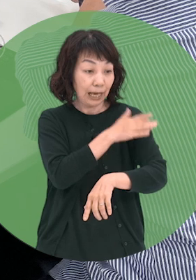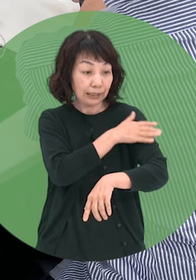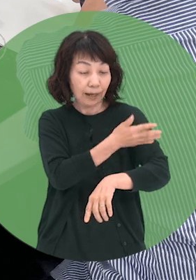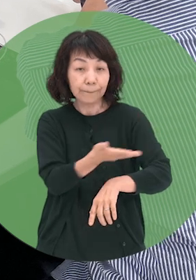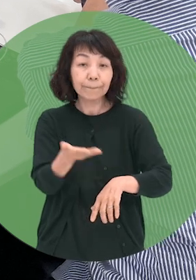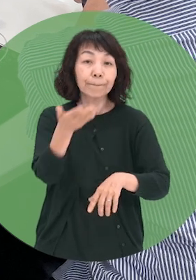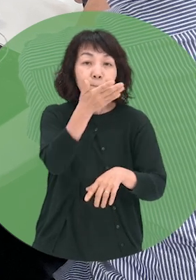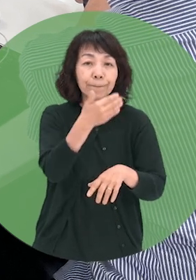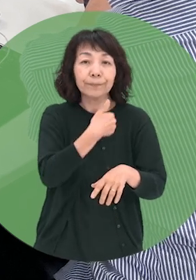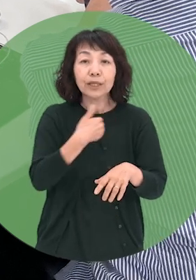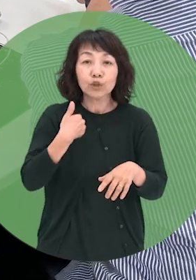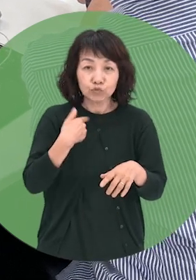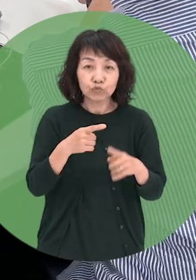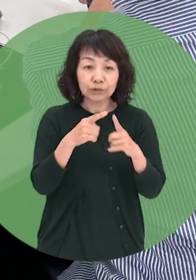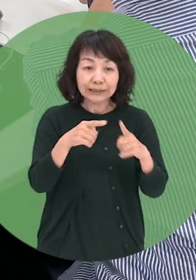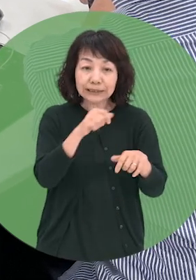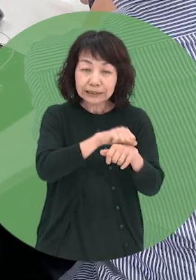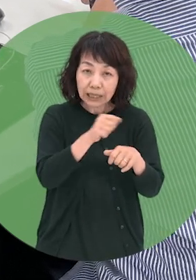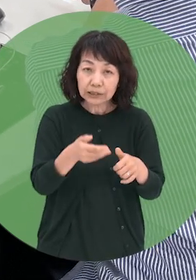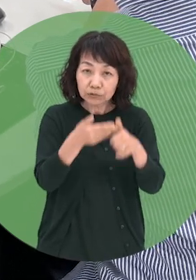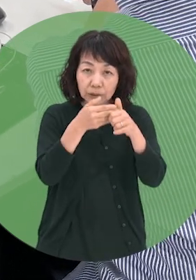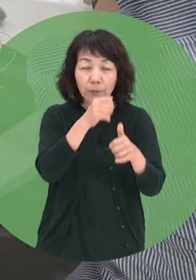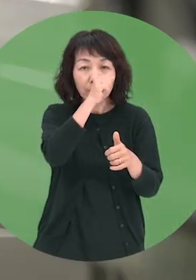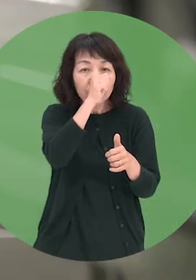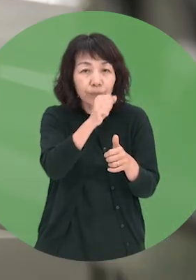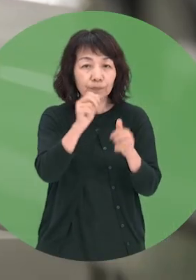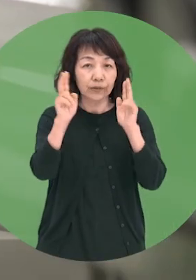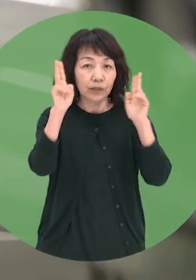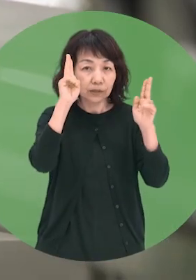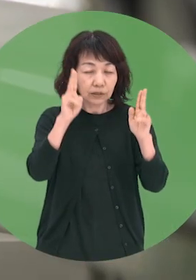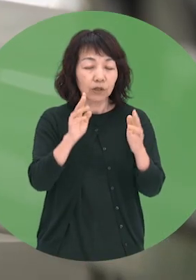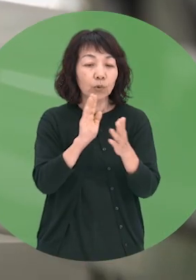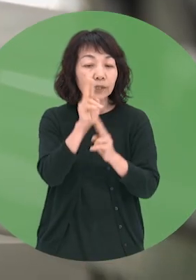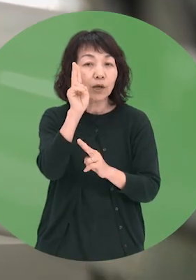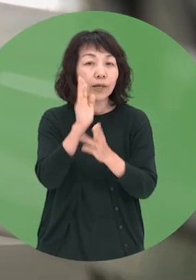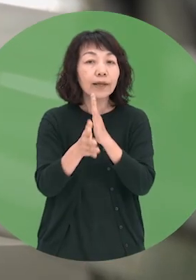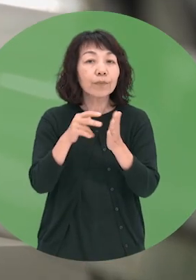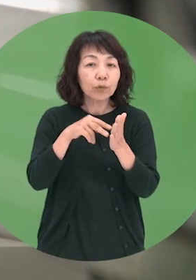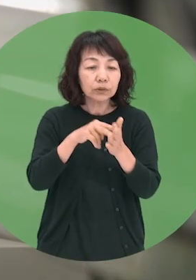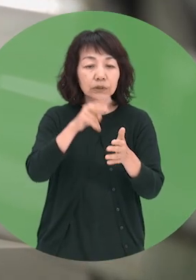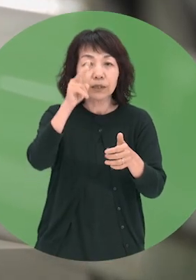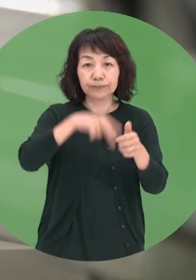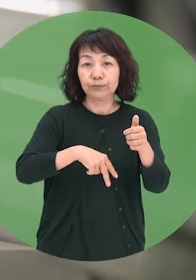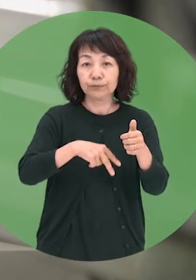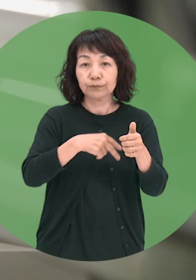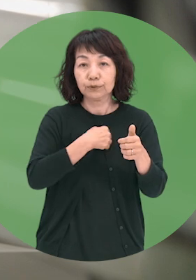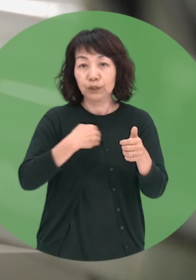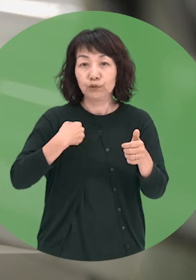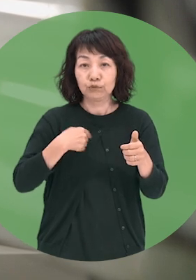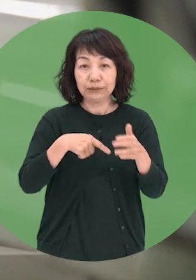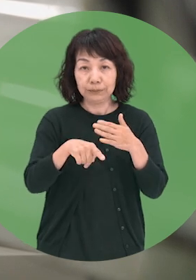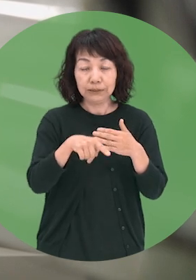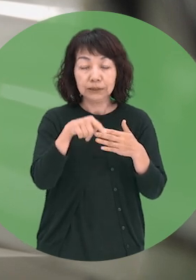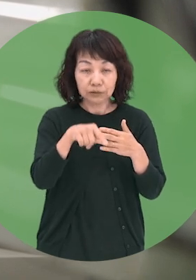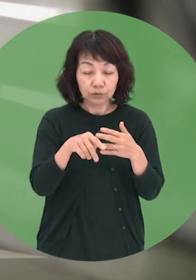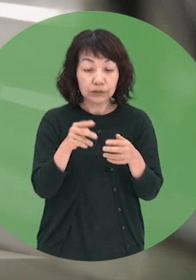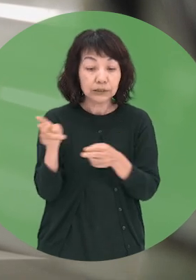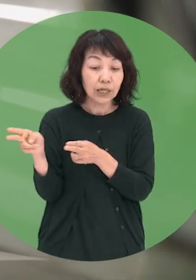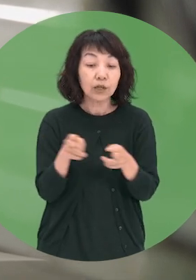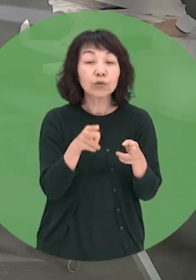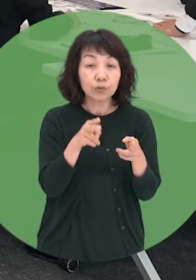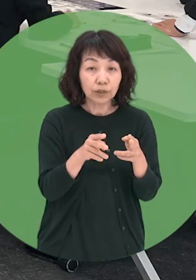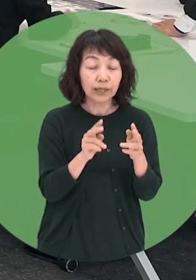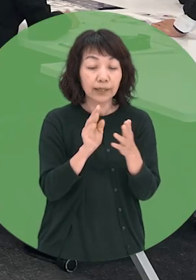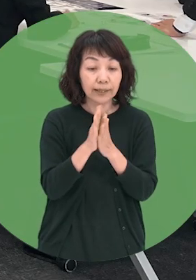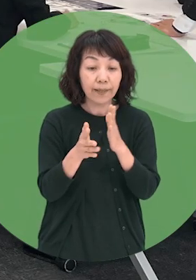成に優れた企業を県が認証するもので、この制度を通じて多くの県内企業に積極的な